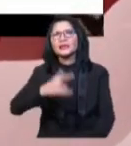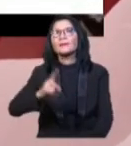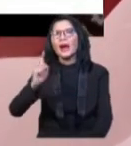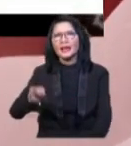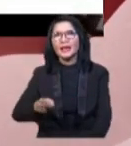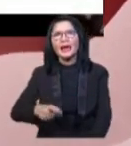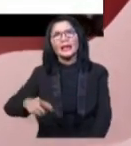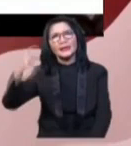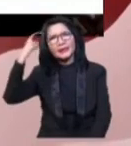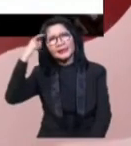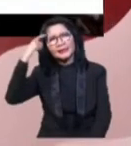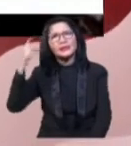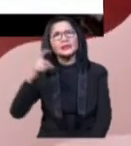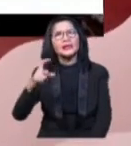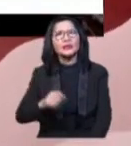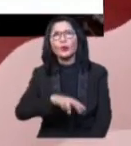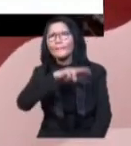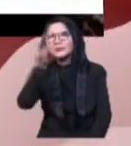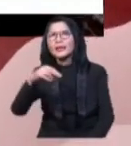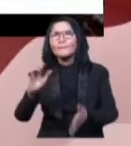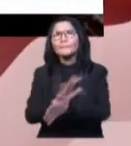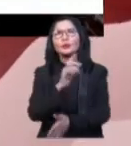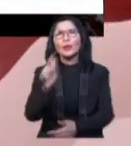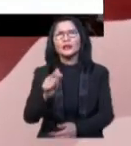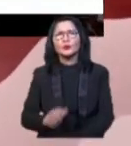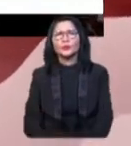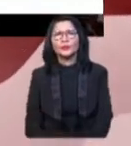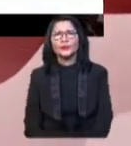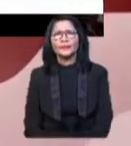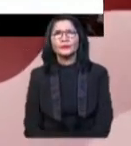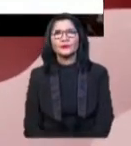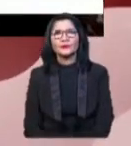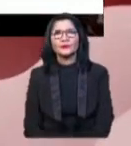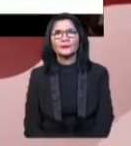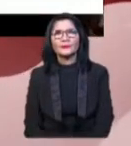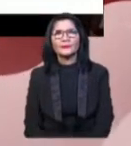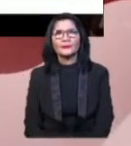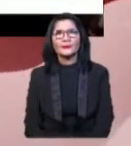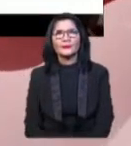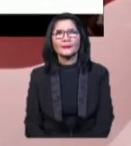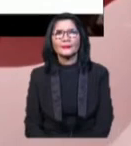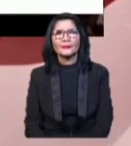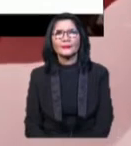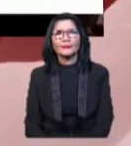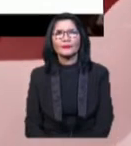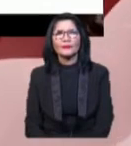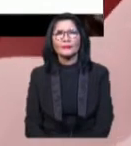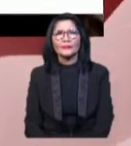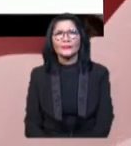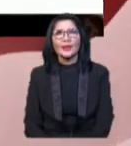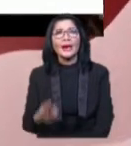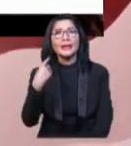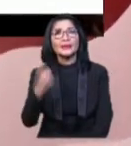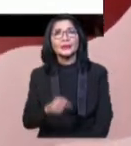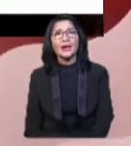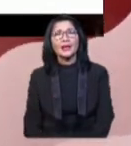kita berpikiran jernih untuk mencari peluang tersebut. Dan mungkin dari Mbak Christine sendiri ya, tadi sudah menyampaikan mengenai